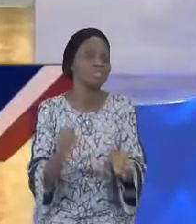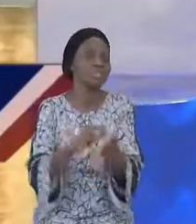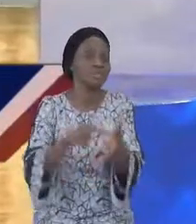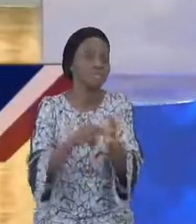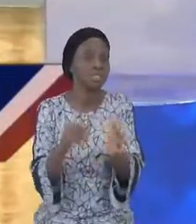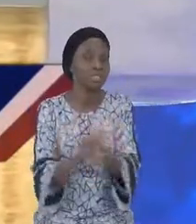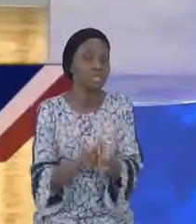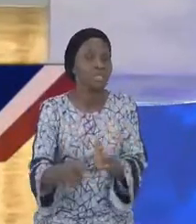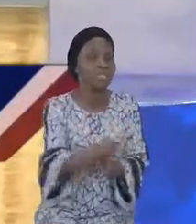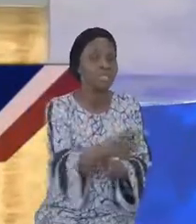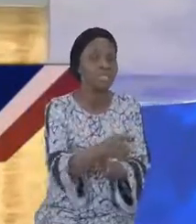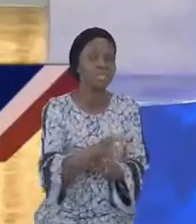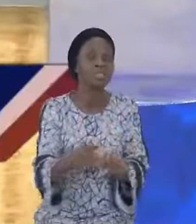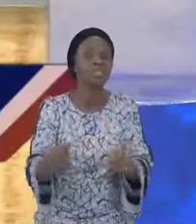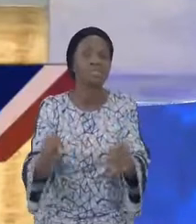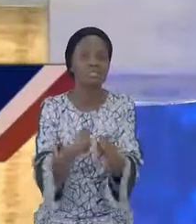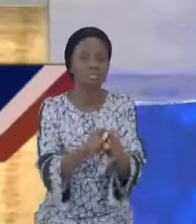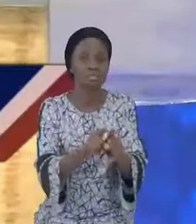sont rabaissés,